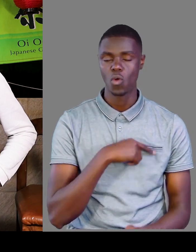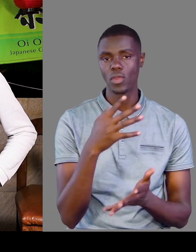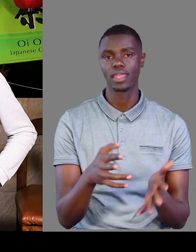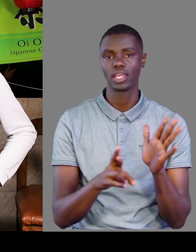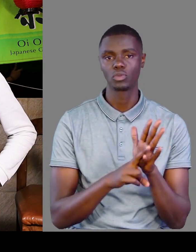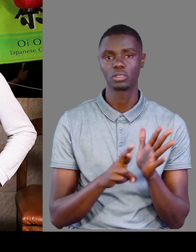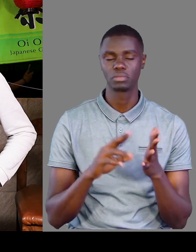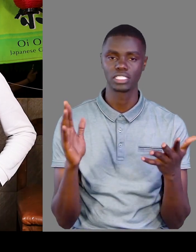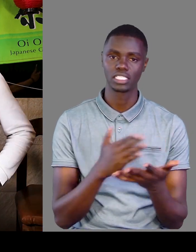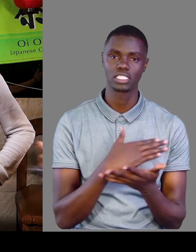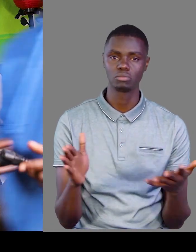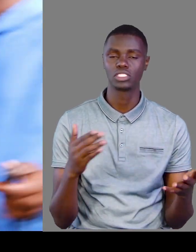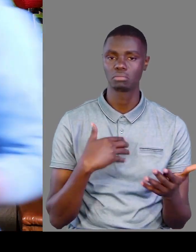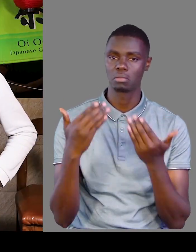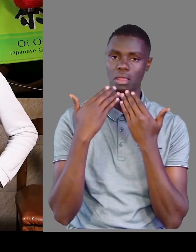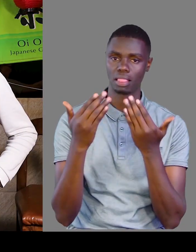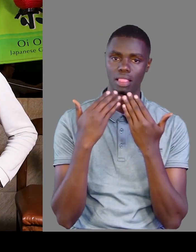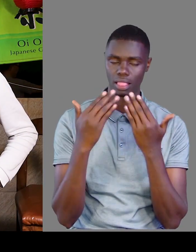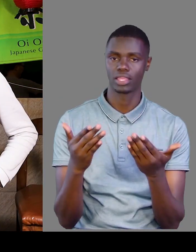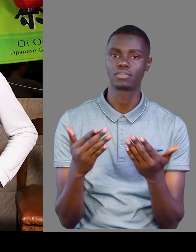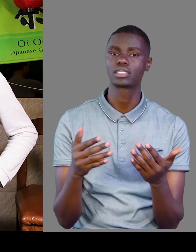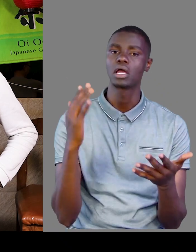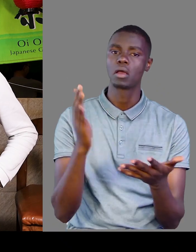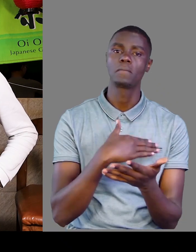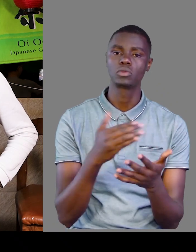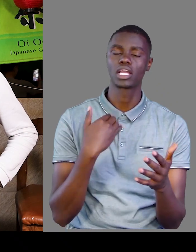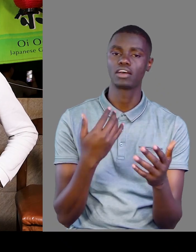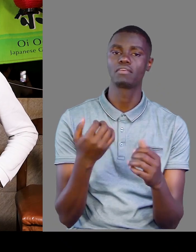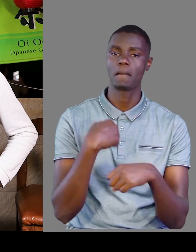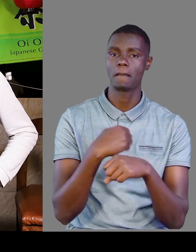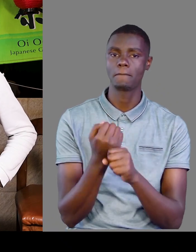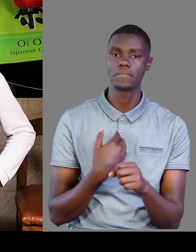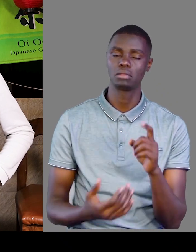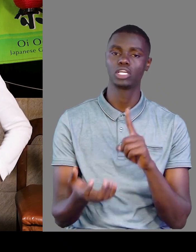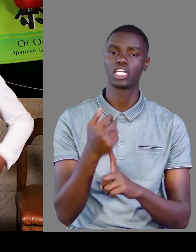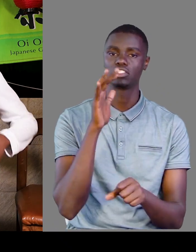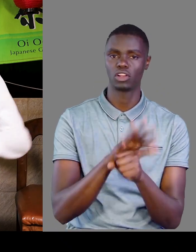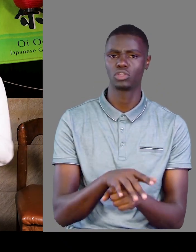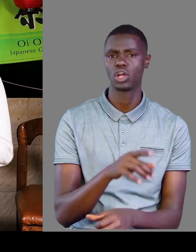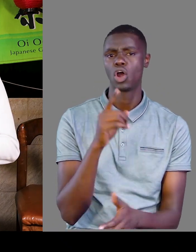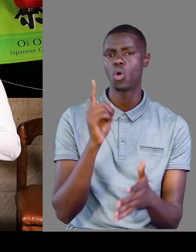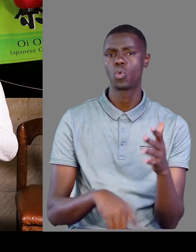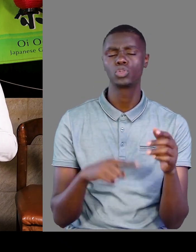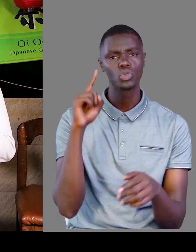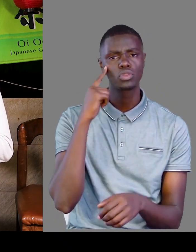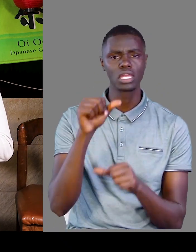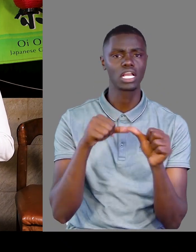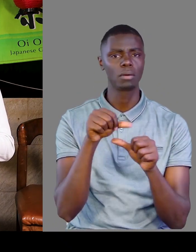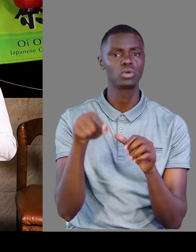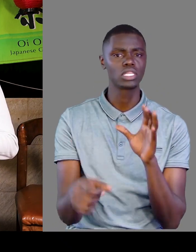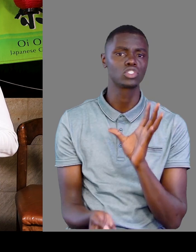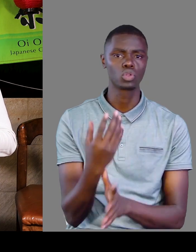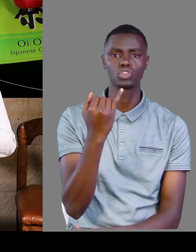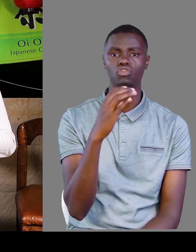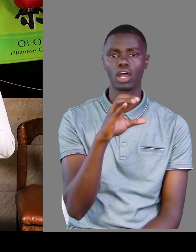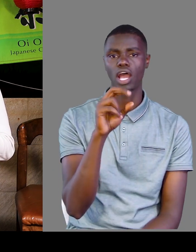na give thanks. Kweli. Music imenipeleka base mingi sana. Hata ndio nimefika hapa. Wallahi big shout out. Alafu nikuulize, what do you think of hii